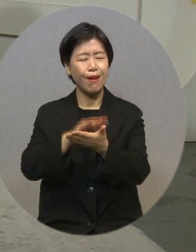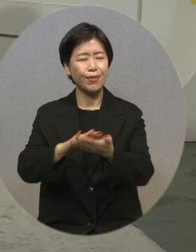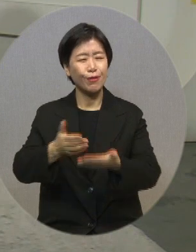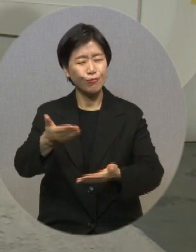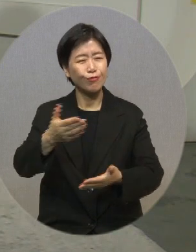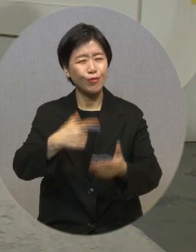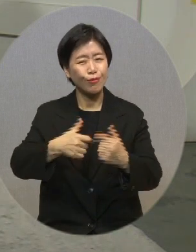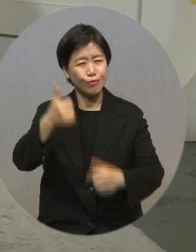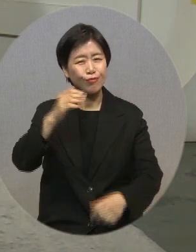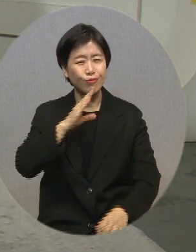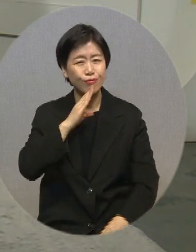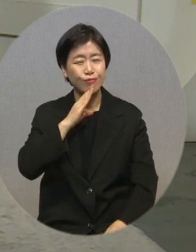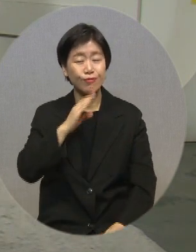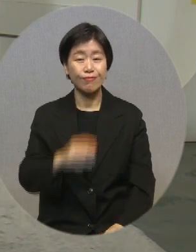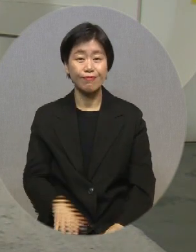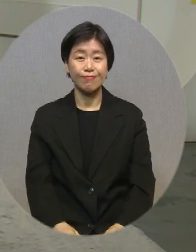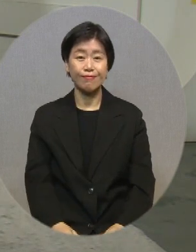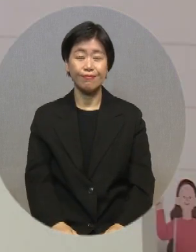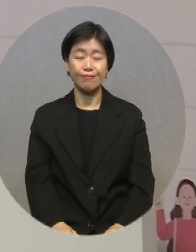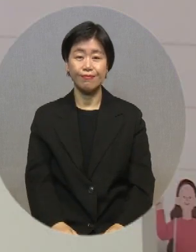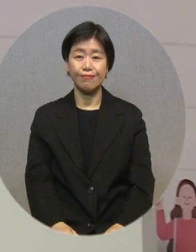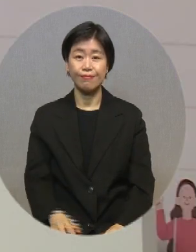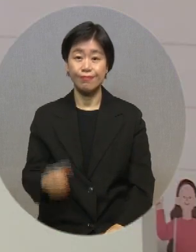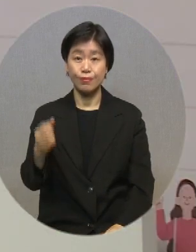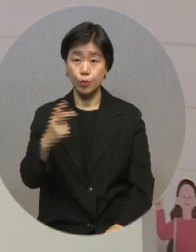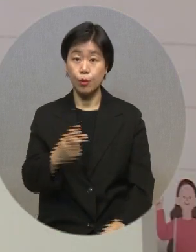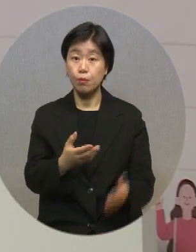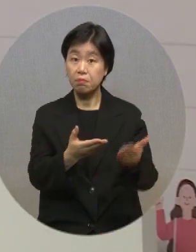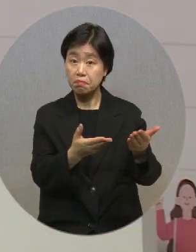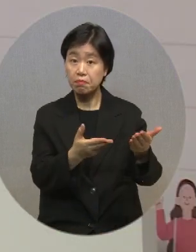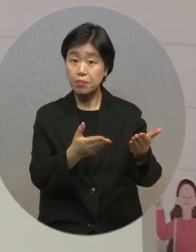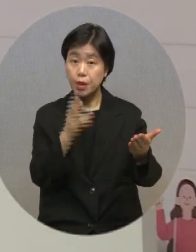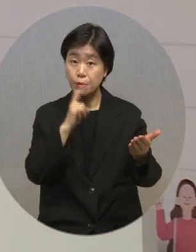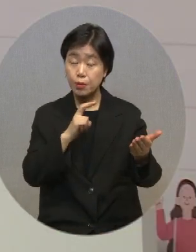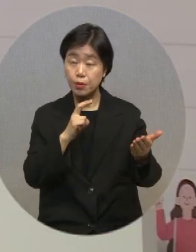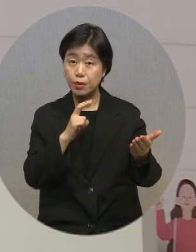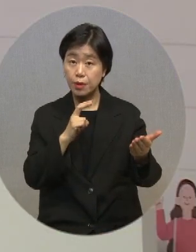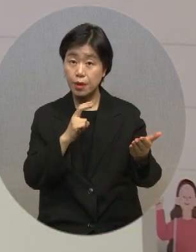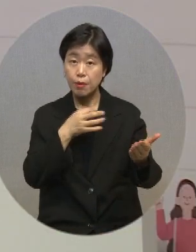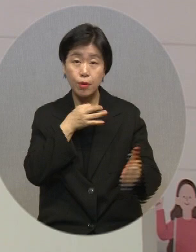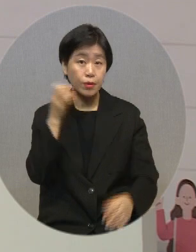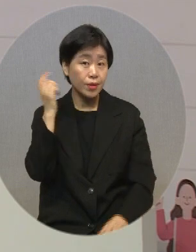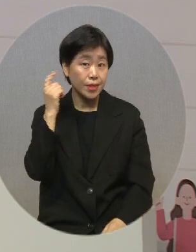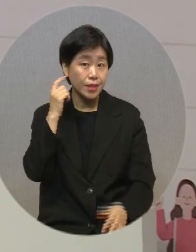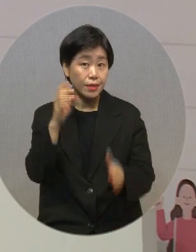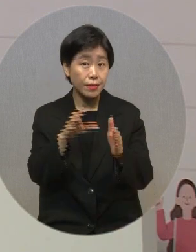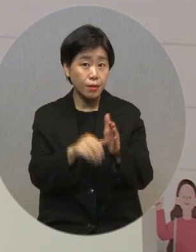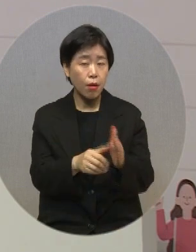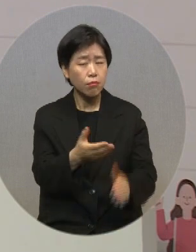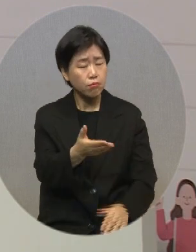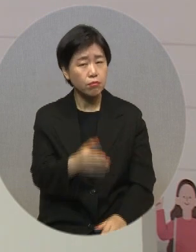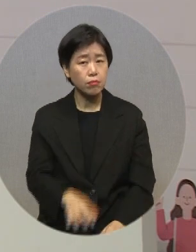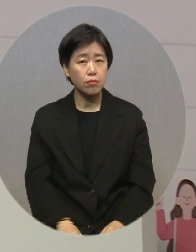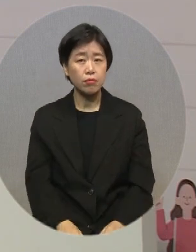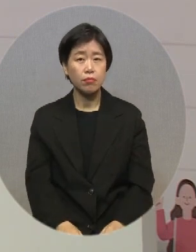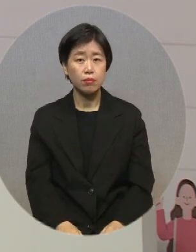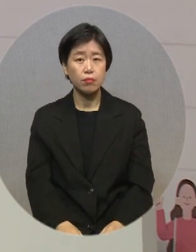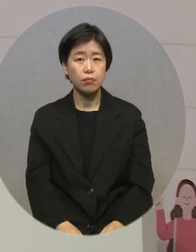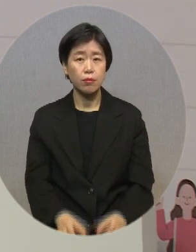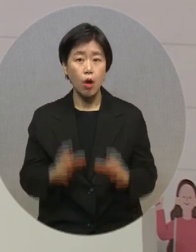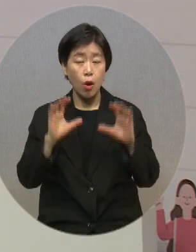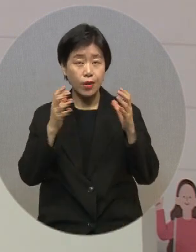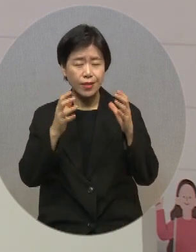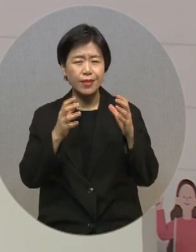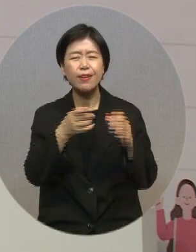다른 사람이 불편하네요. 그러게 말입니다. 예, 예. 그리고 지금 목소리를 우리가 들어봤지만 네. 아주 그 어린이 목소리는 왠지